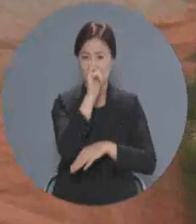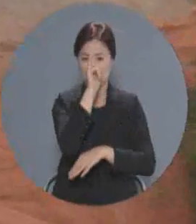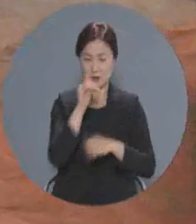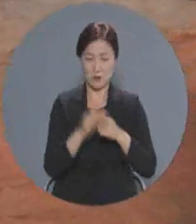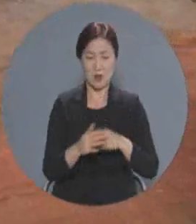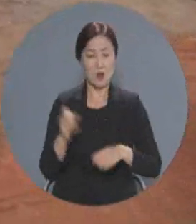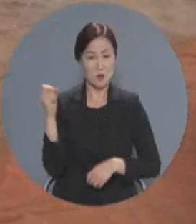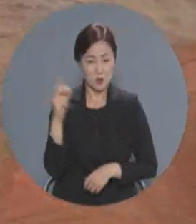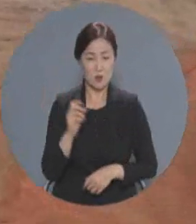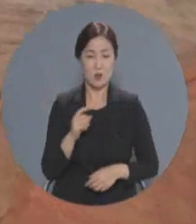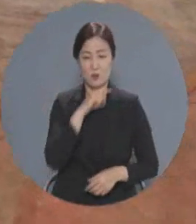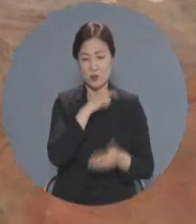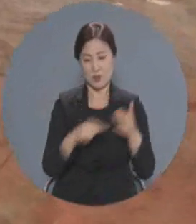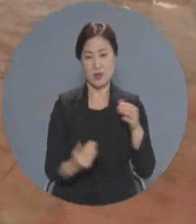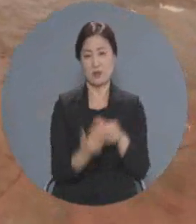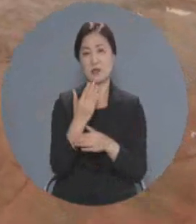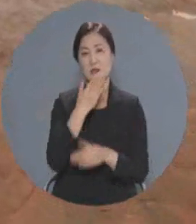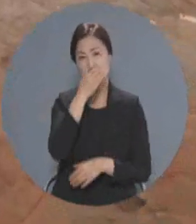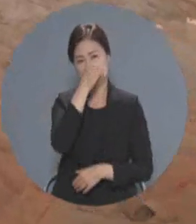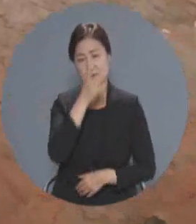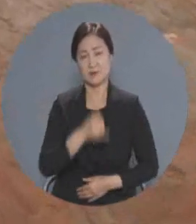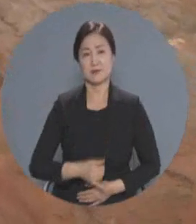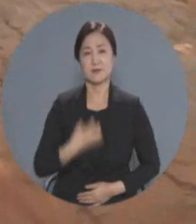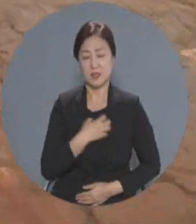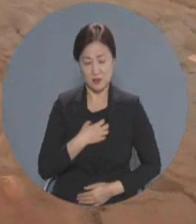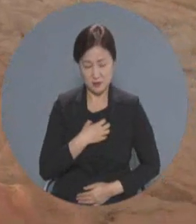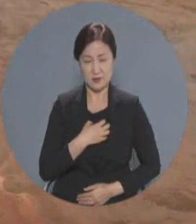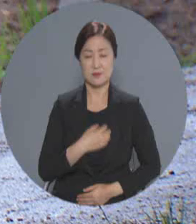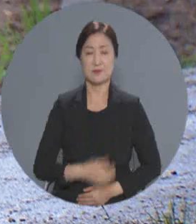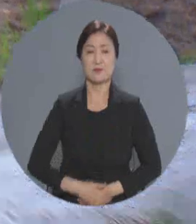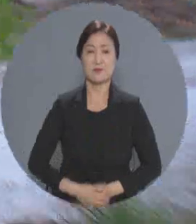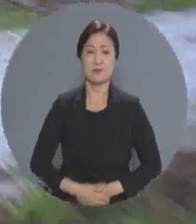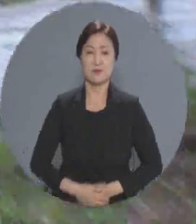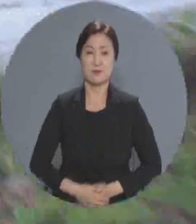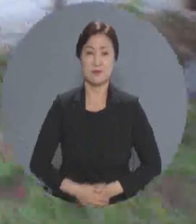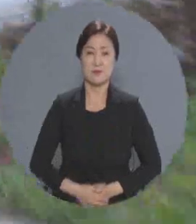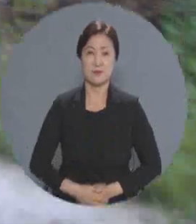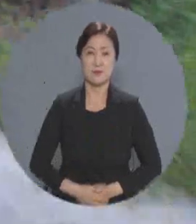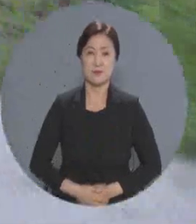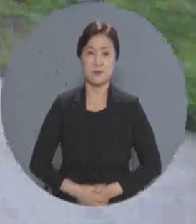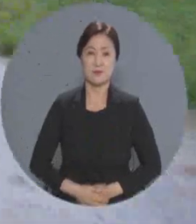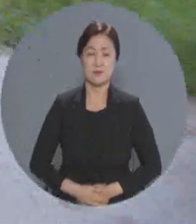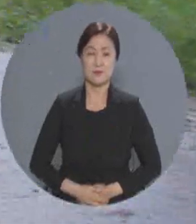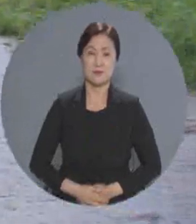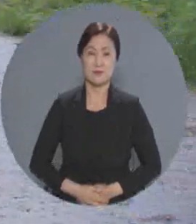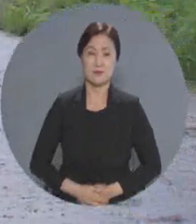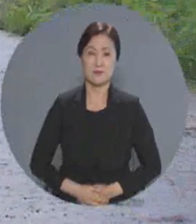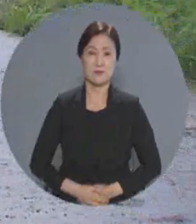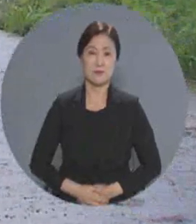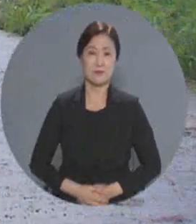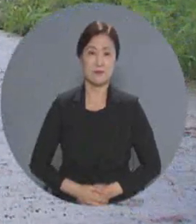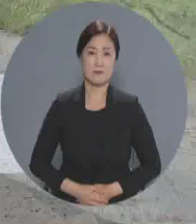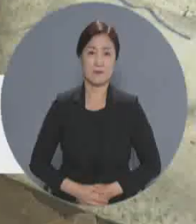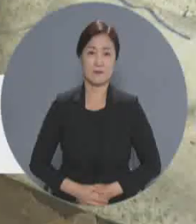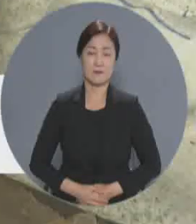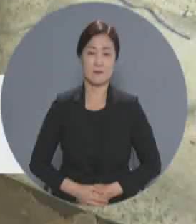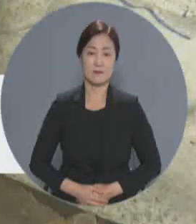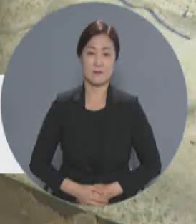비슷한 피해가 언제든지 발생할 수 있다는 우려가 나오고 있습니다. MBC 뉴스 조희원입니다.